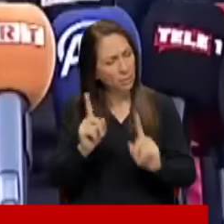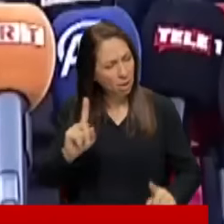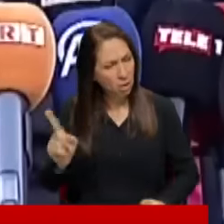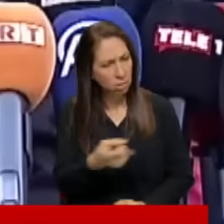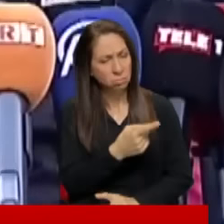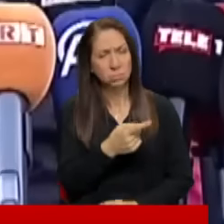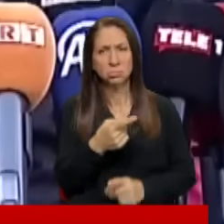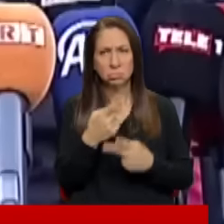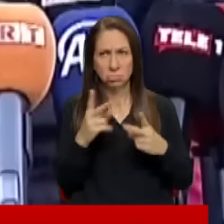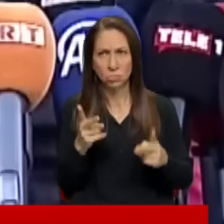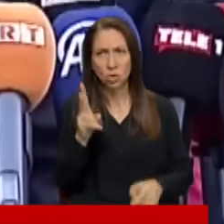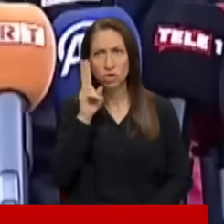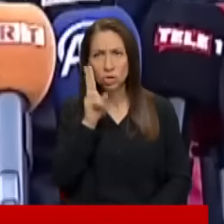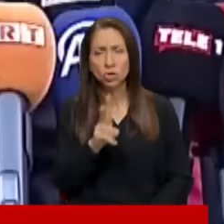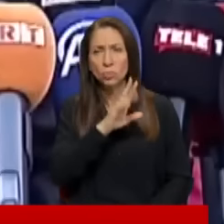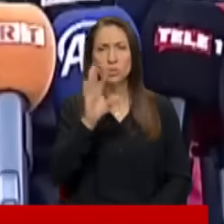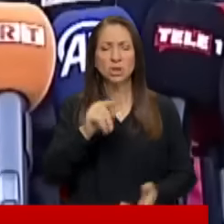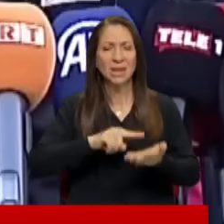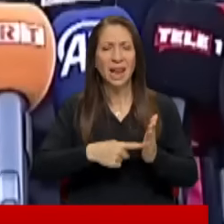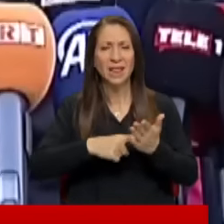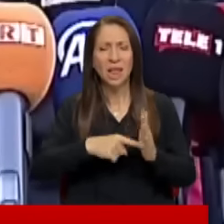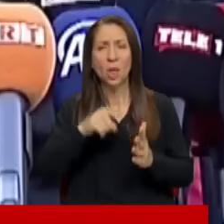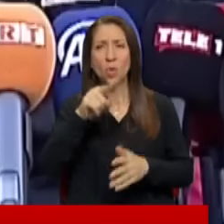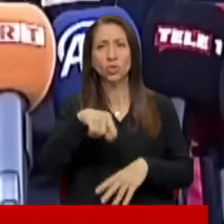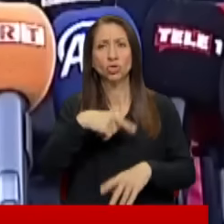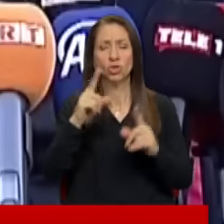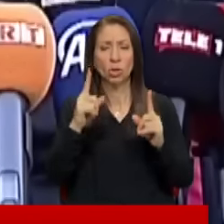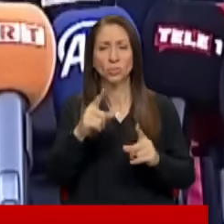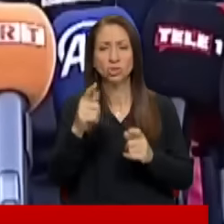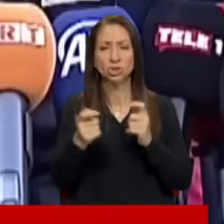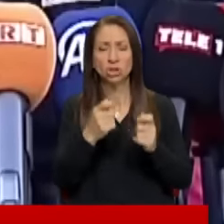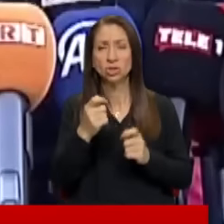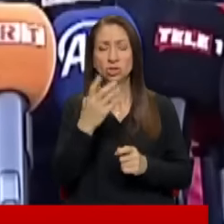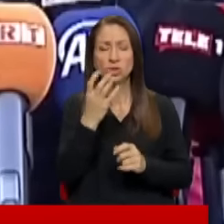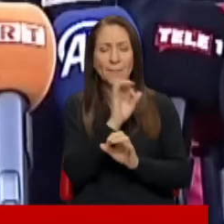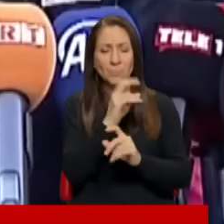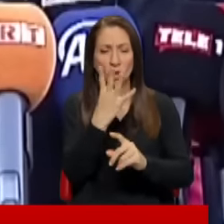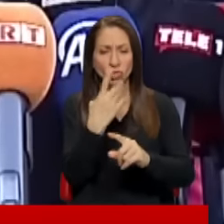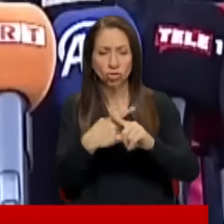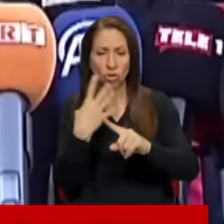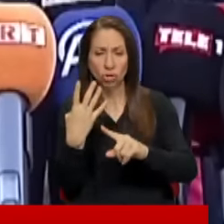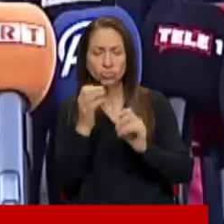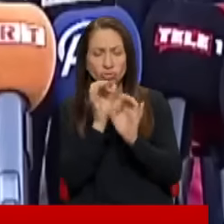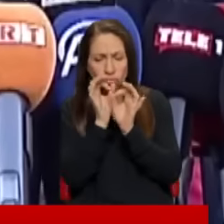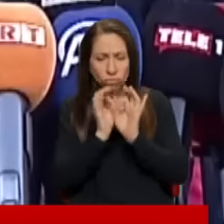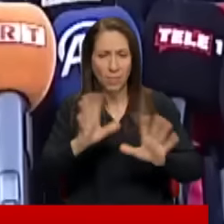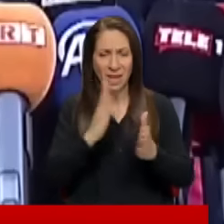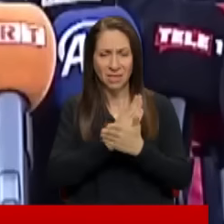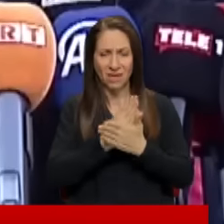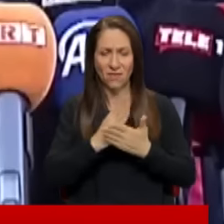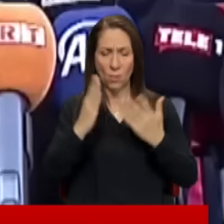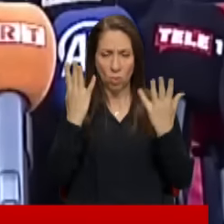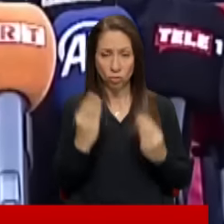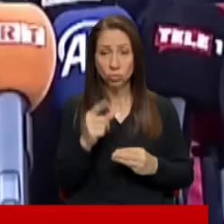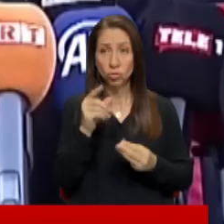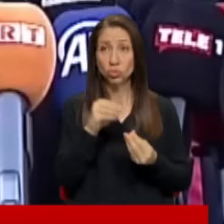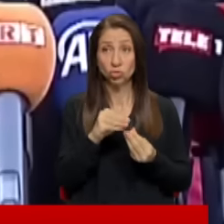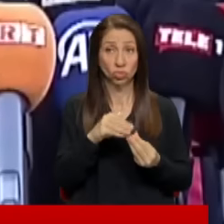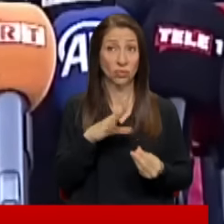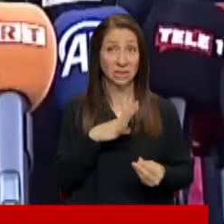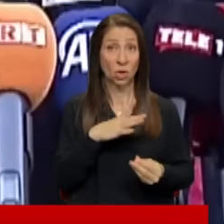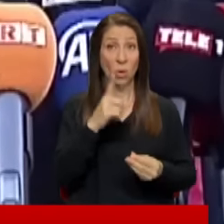yargıla kardeşim. Göreceksin bütün kanıtlar onun döneminde bu işlerin dört dörtlük yapıldığını ve devamında da yapıldığını. Burada bir suç